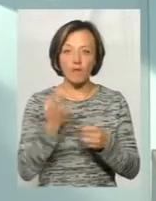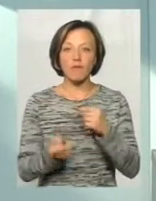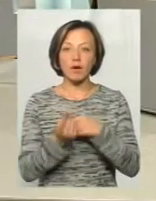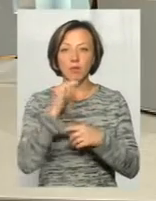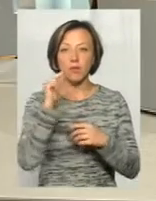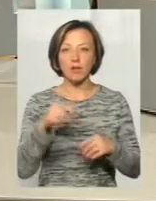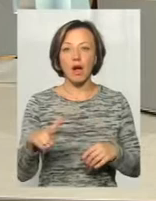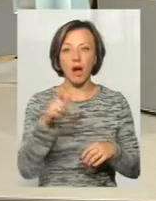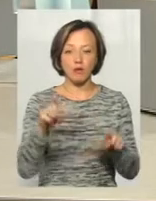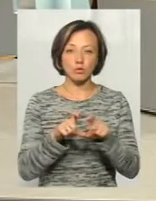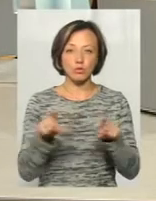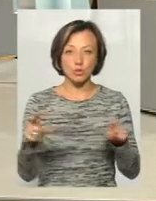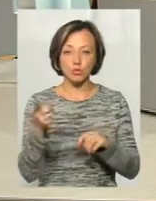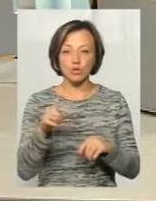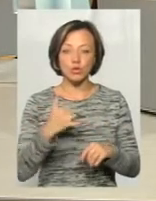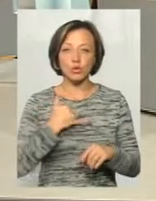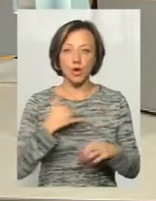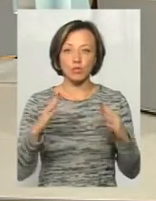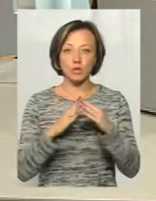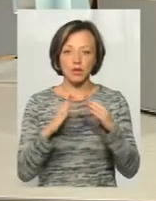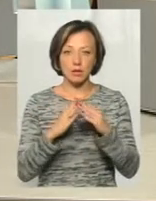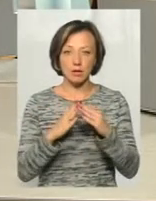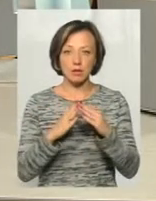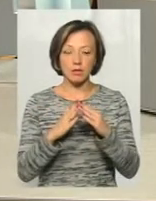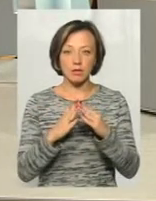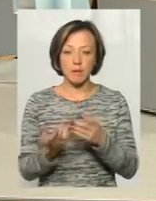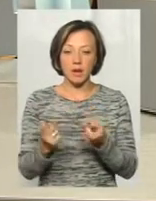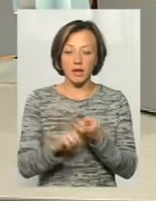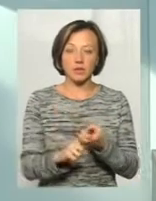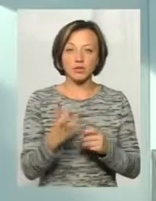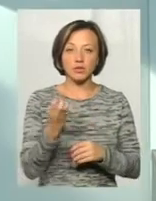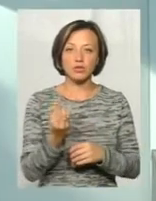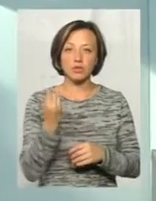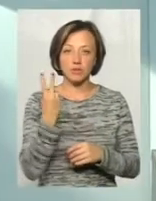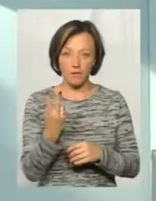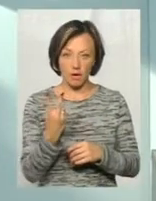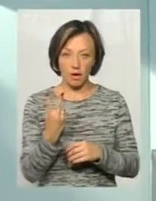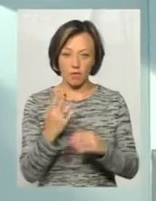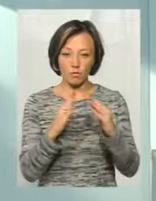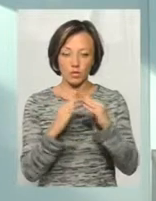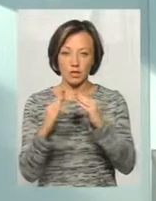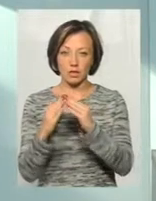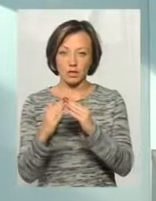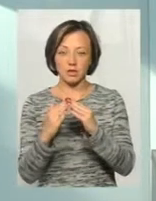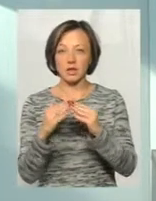повинні газконтори, тому що до нашого будинка приєднано іще два будинка з